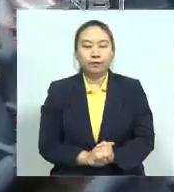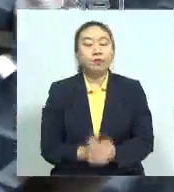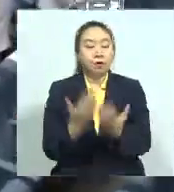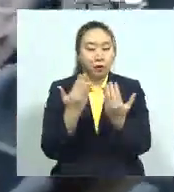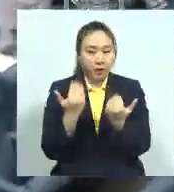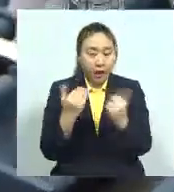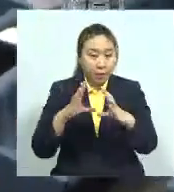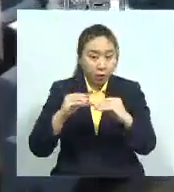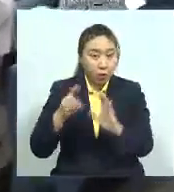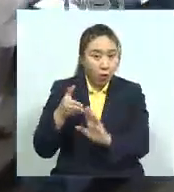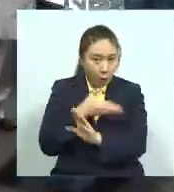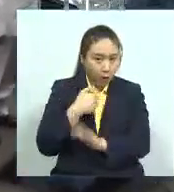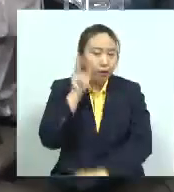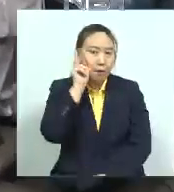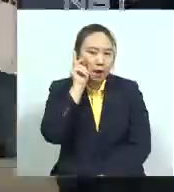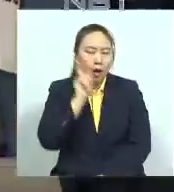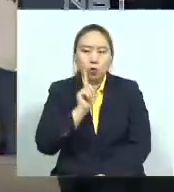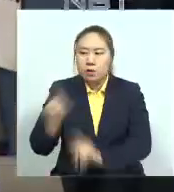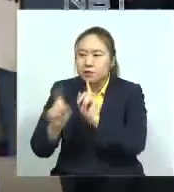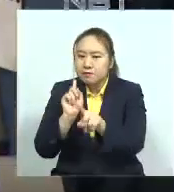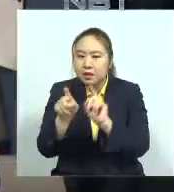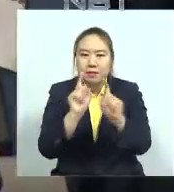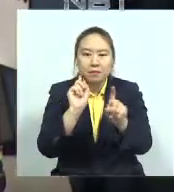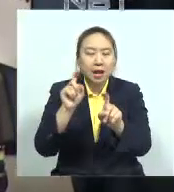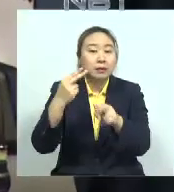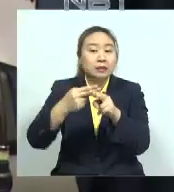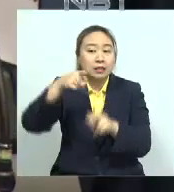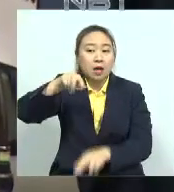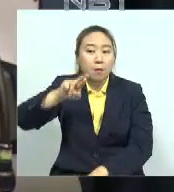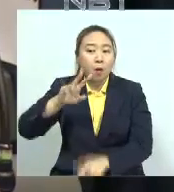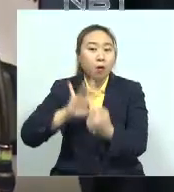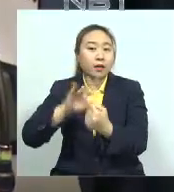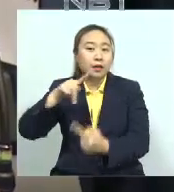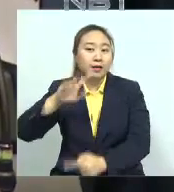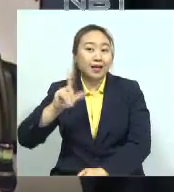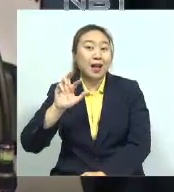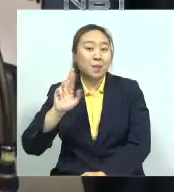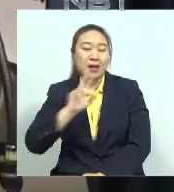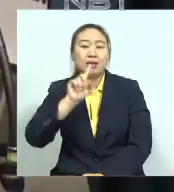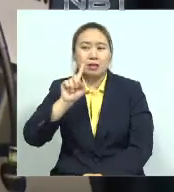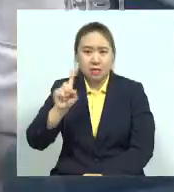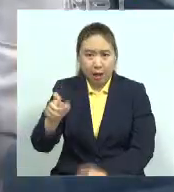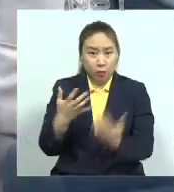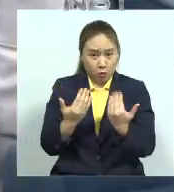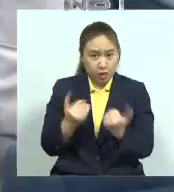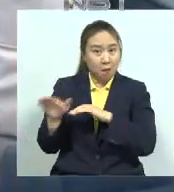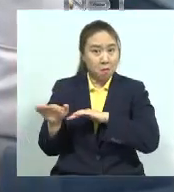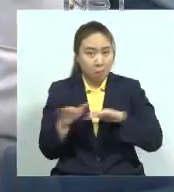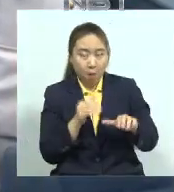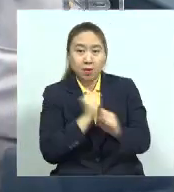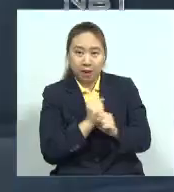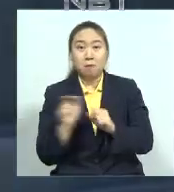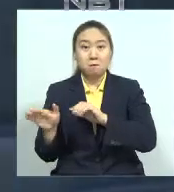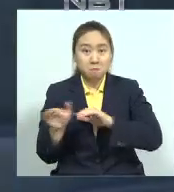อนการประชุมนะครับนักข่าวได้มีการสอบถามนายพลเพชรวิชิตชลชัยนะครับว่ามีความพร้อมหรือยังในการปฏิบัติหน้า